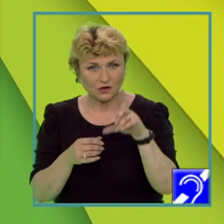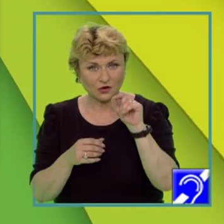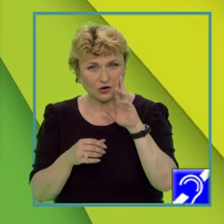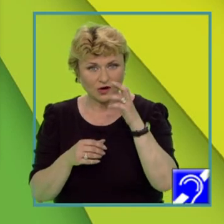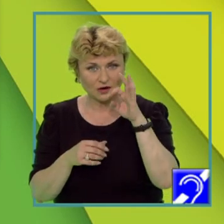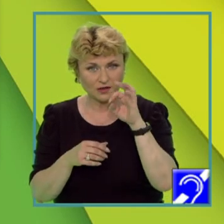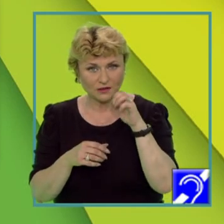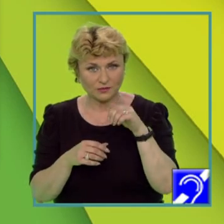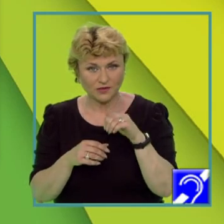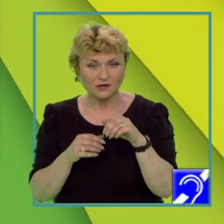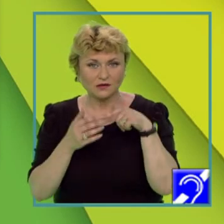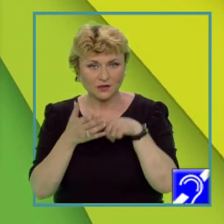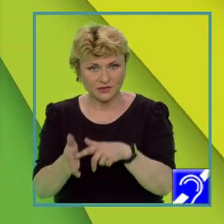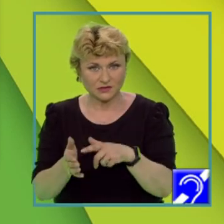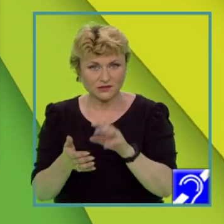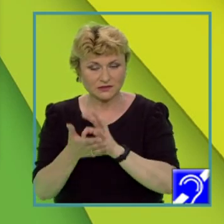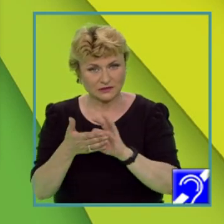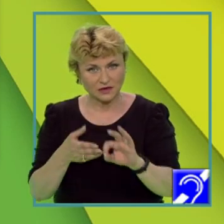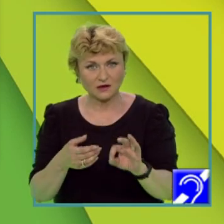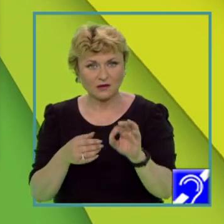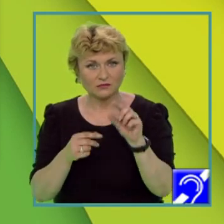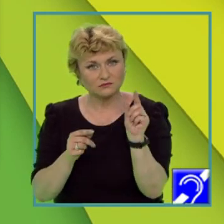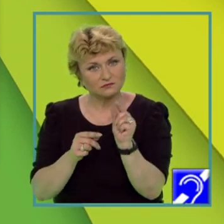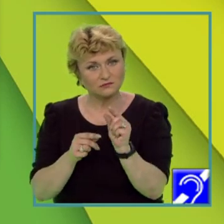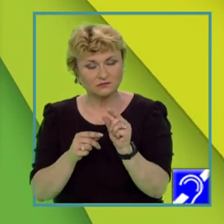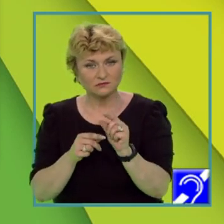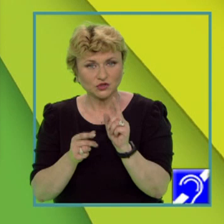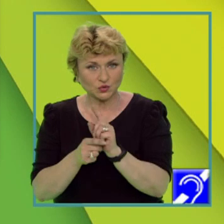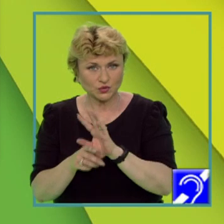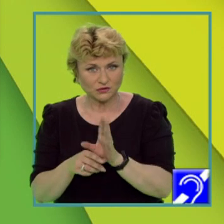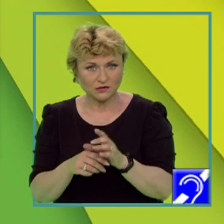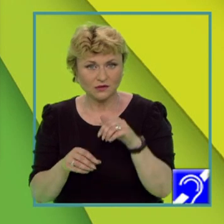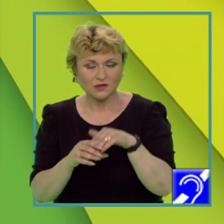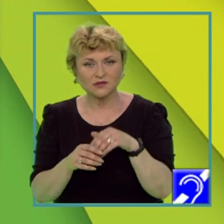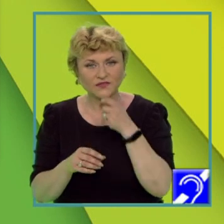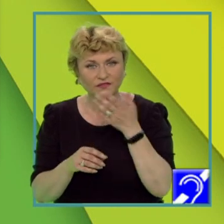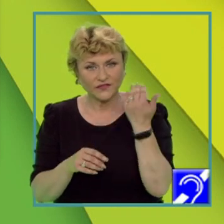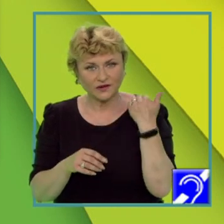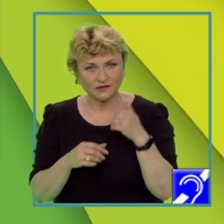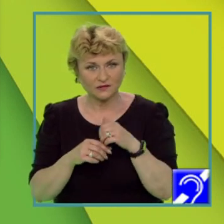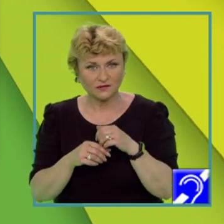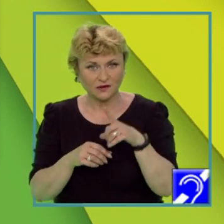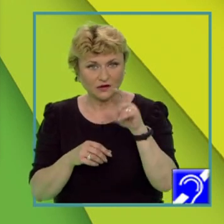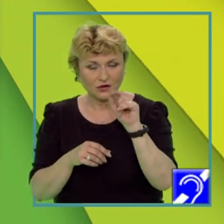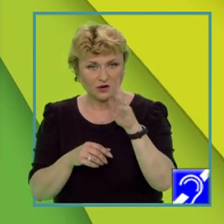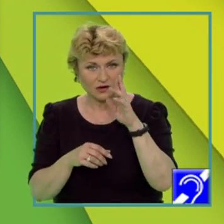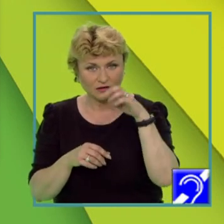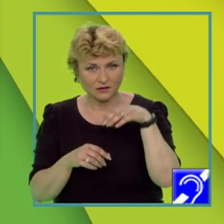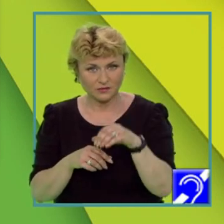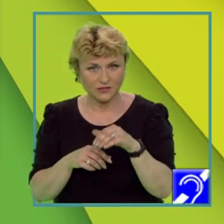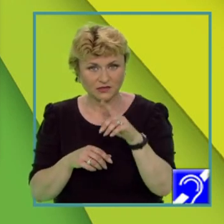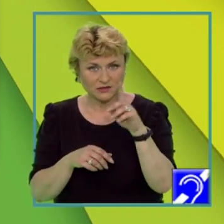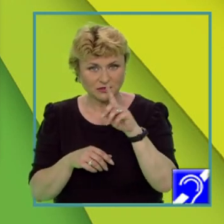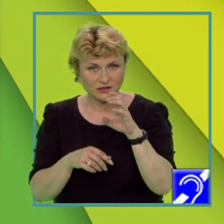de x reprezintă scrierea prescurtată logaritmului în baza 10 Numiți și logaritm zecimal și